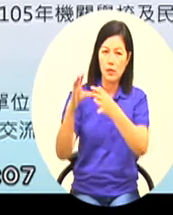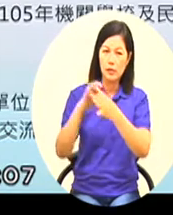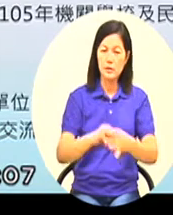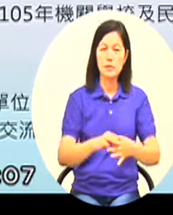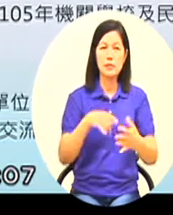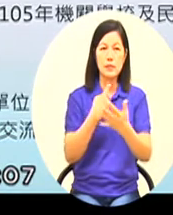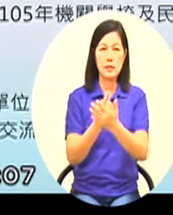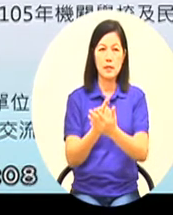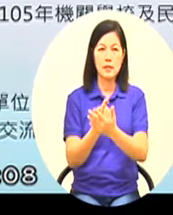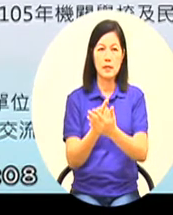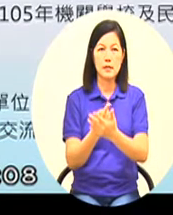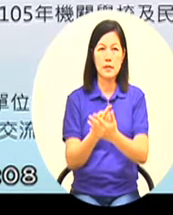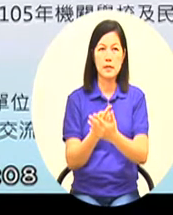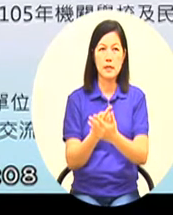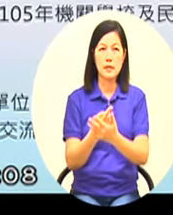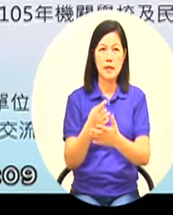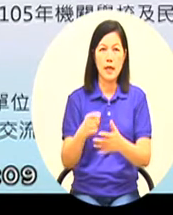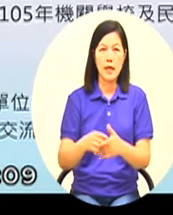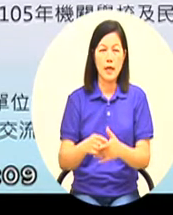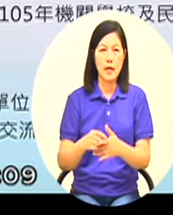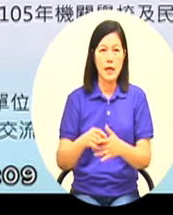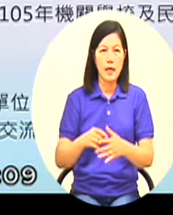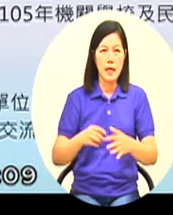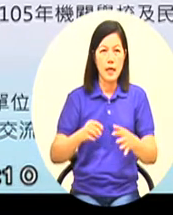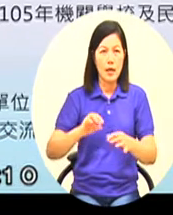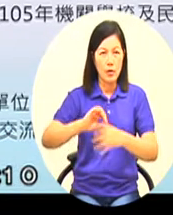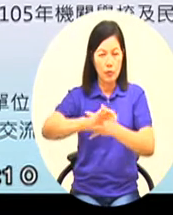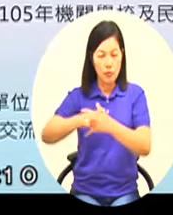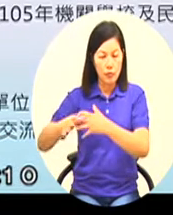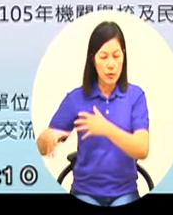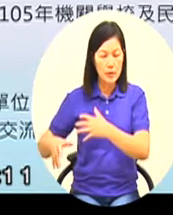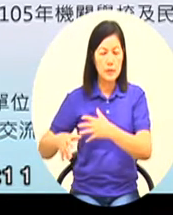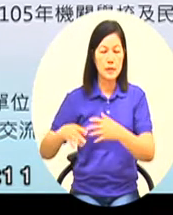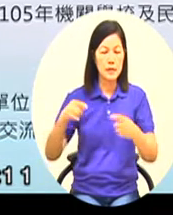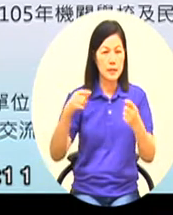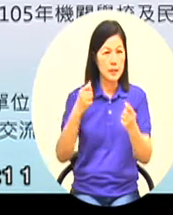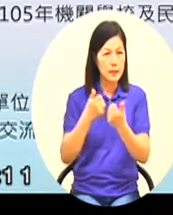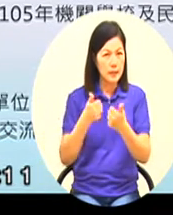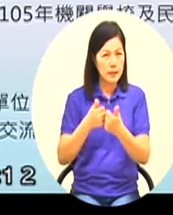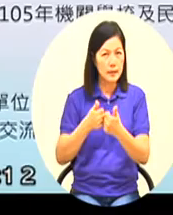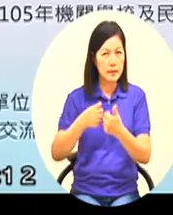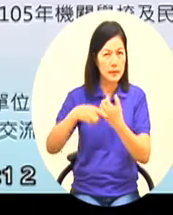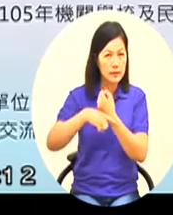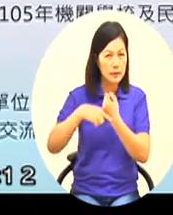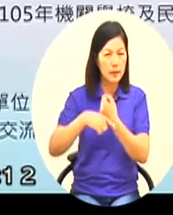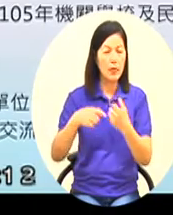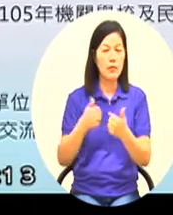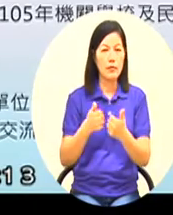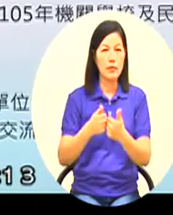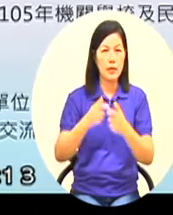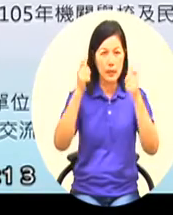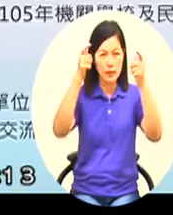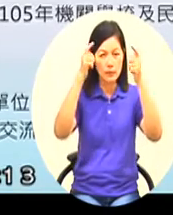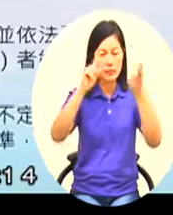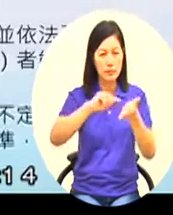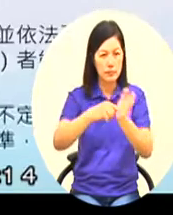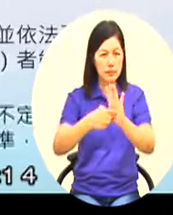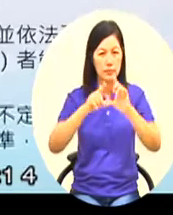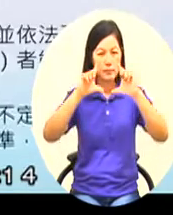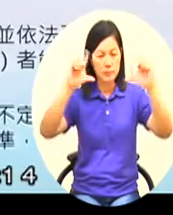关于 COP22 以及伊克雷的相关的国际的研讨会，增加高雄市的一个曝光率。稽查部